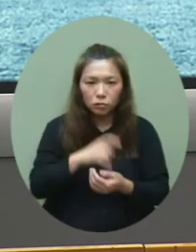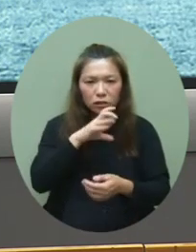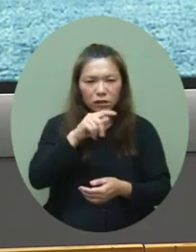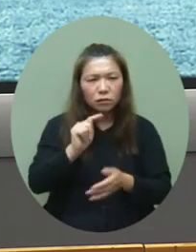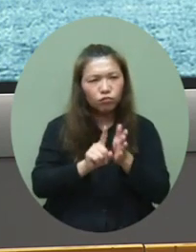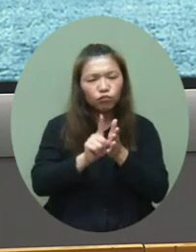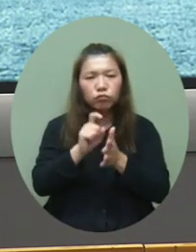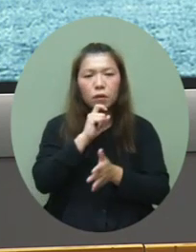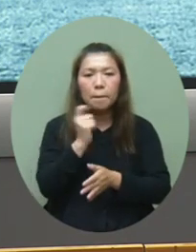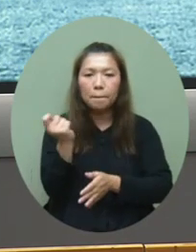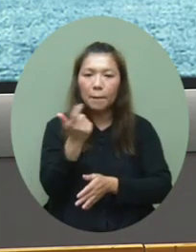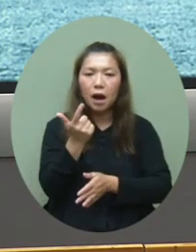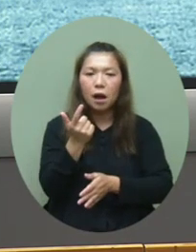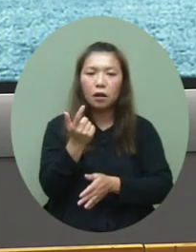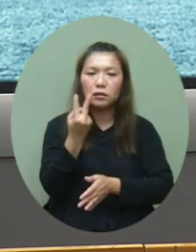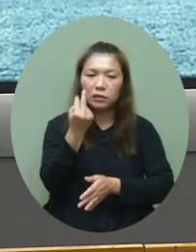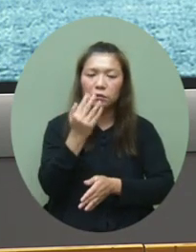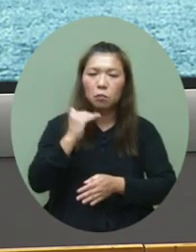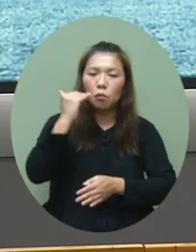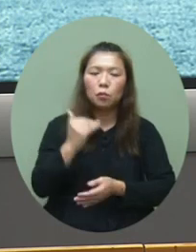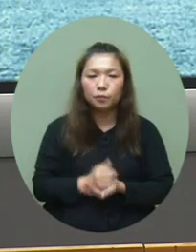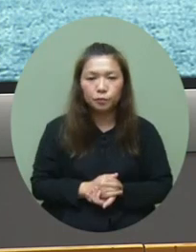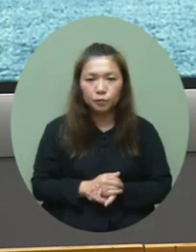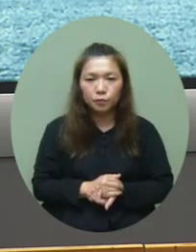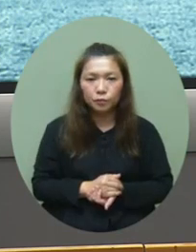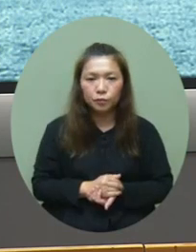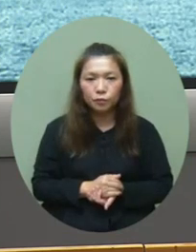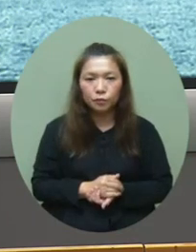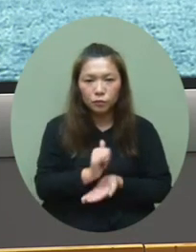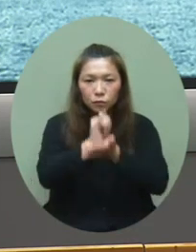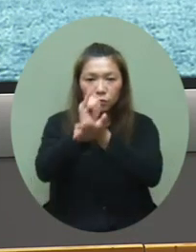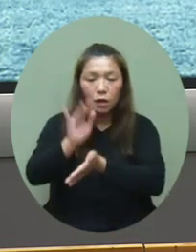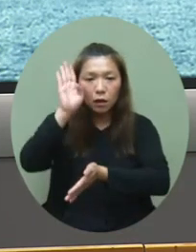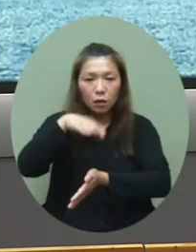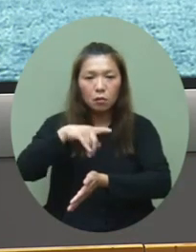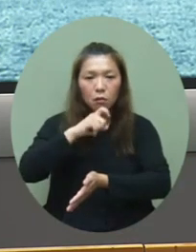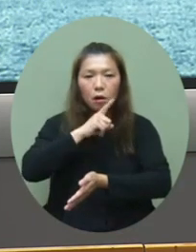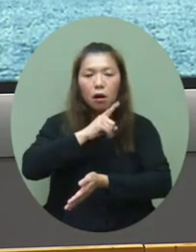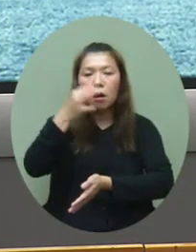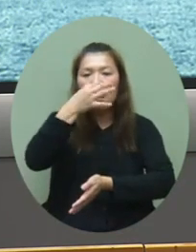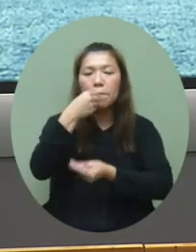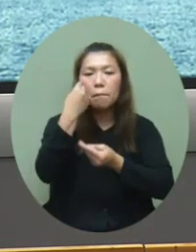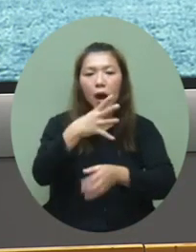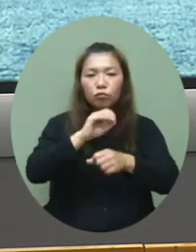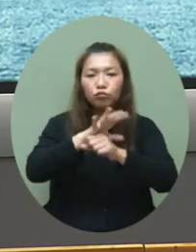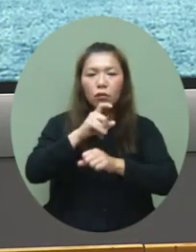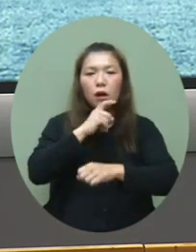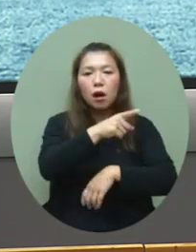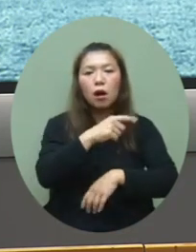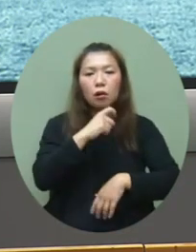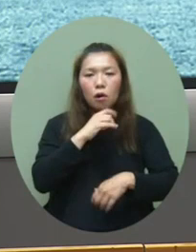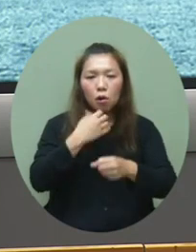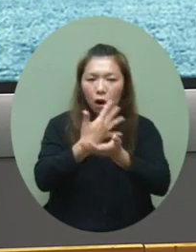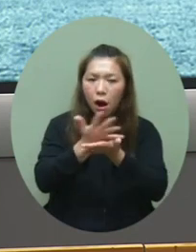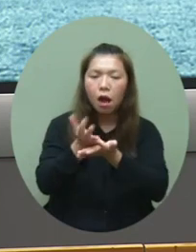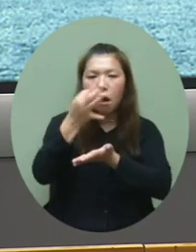value 大過20。咁佢入咗院之後有處方特效藥類固醇，亦都